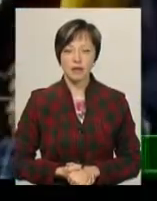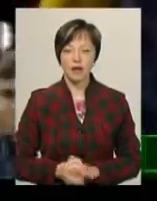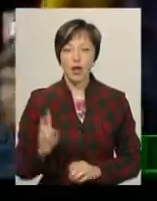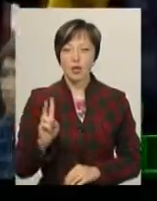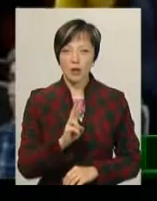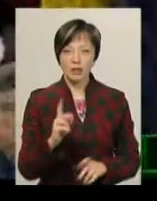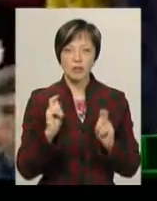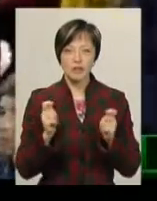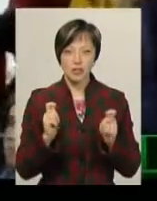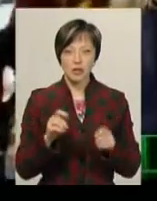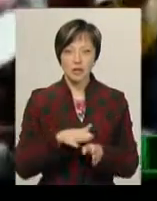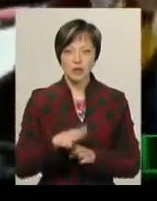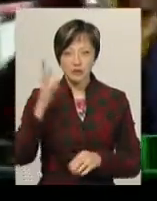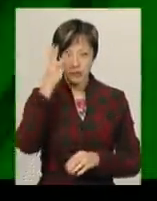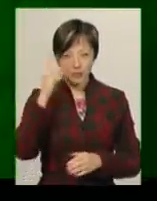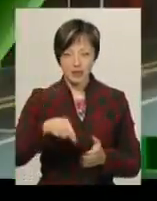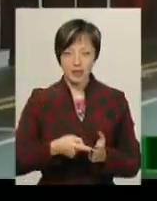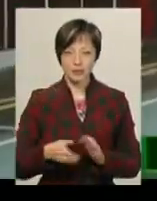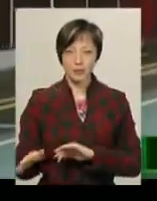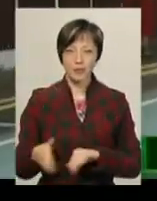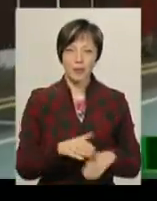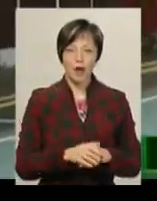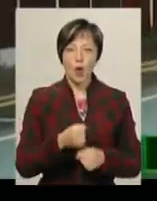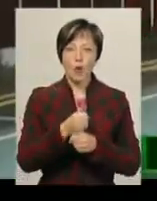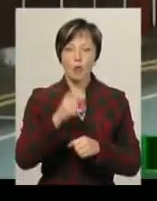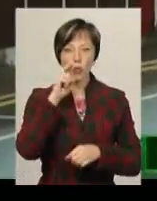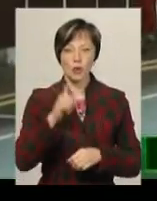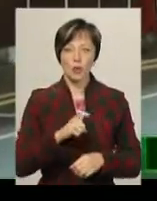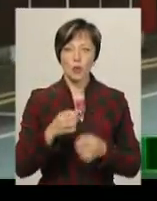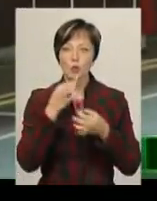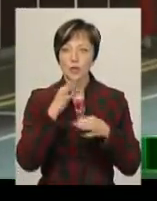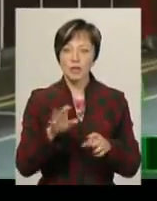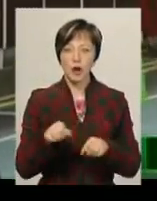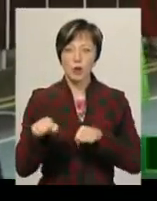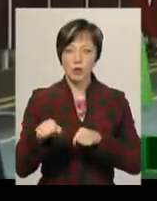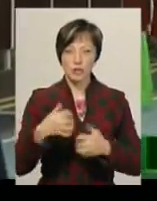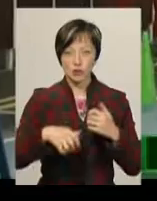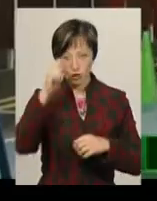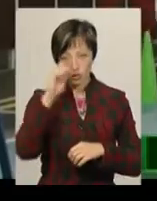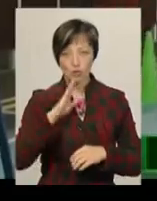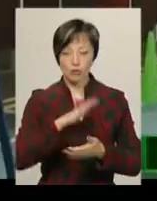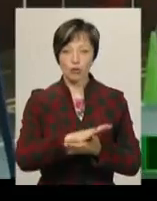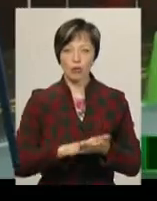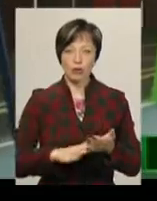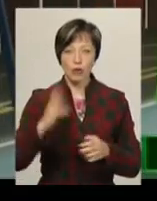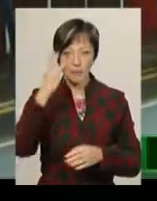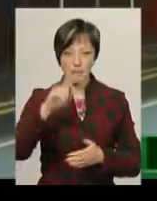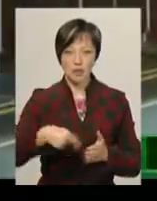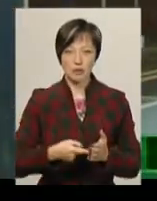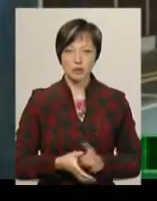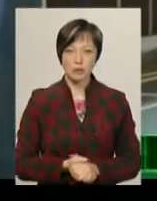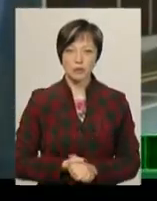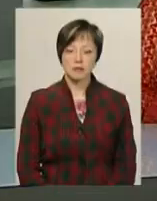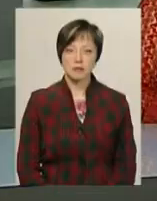Тролейбусна вечірка відбулася сьогодні в обласному центрі. Кубок України з універсального бою серед чоловіків та жінок продовжується у Хмельницькому.